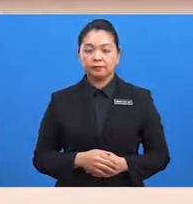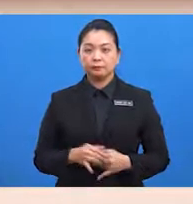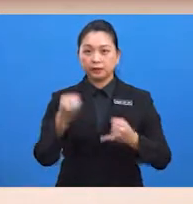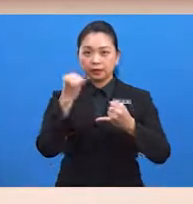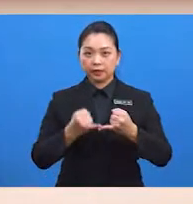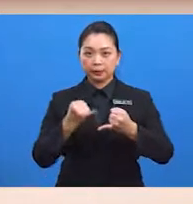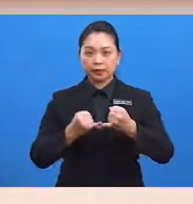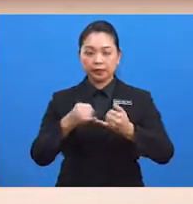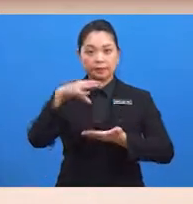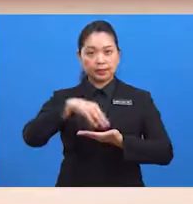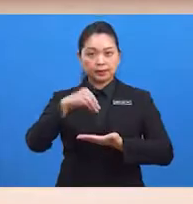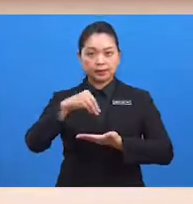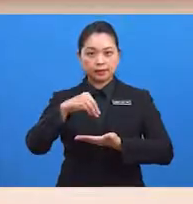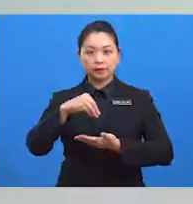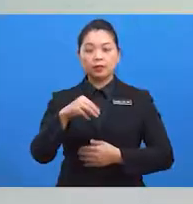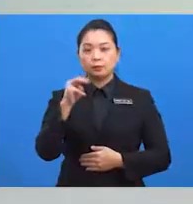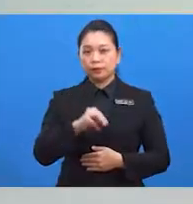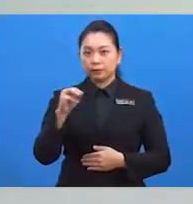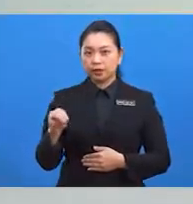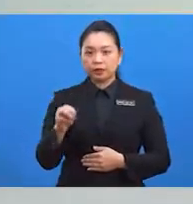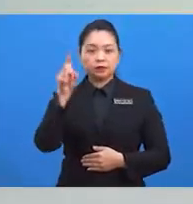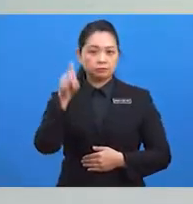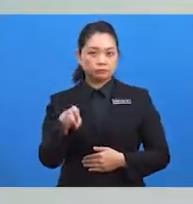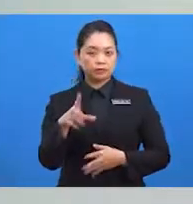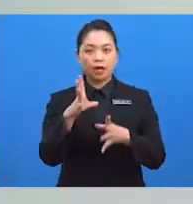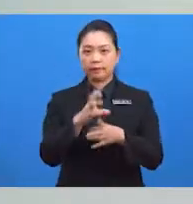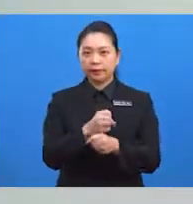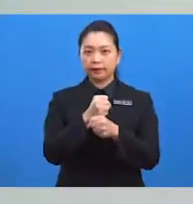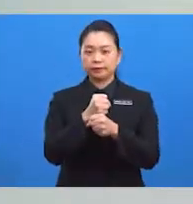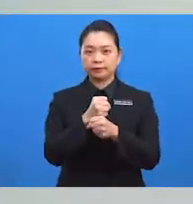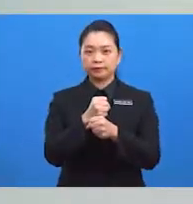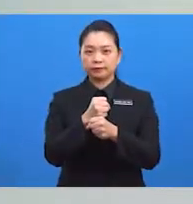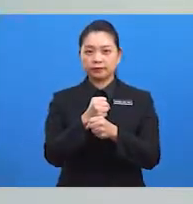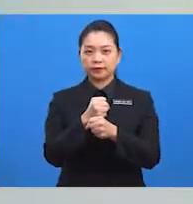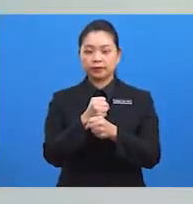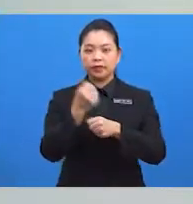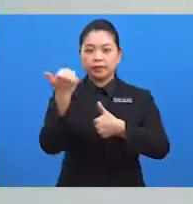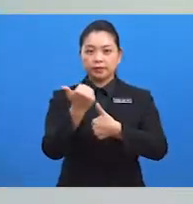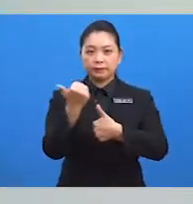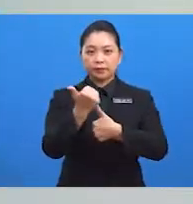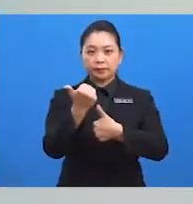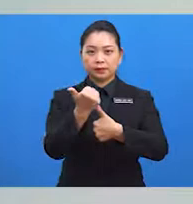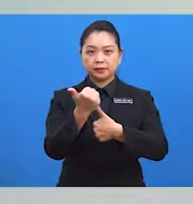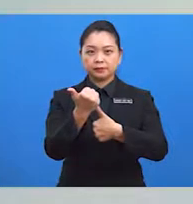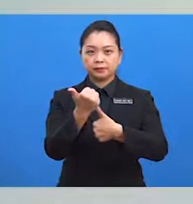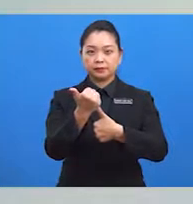akhir pembelajaran ini murid-murid sepatutnya dapat yang pertama